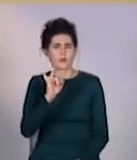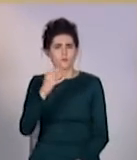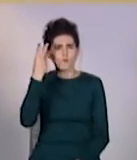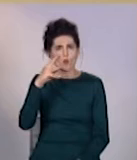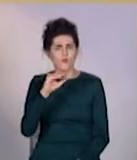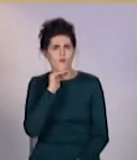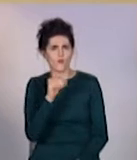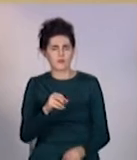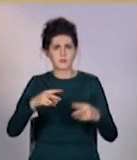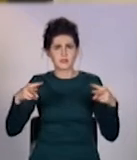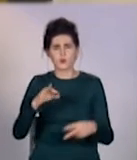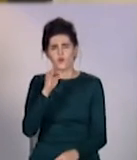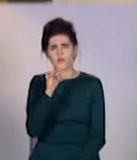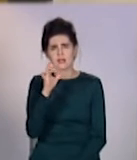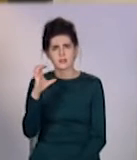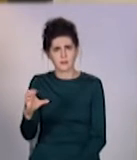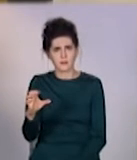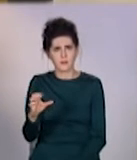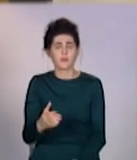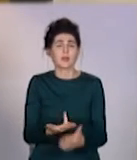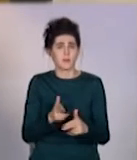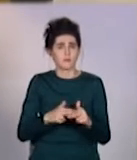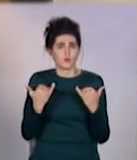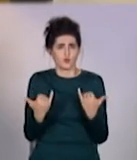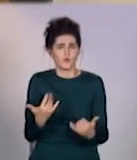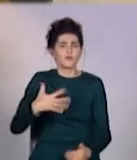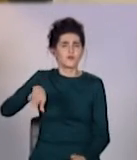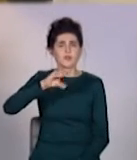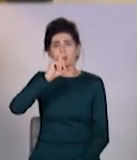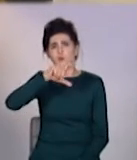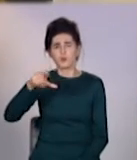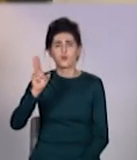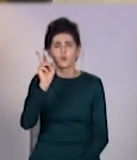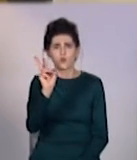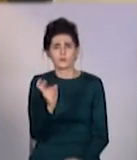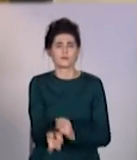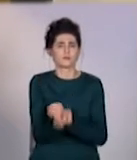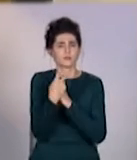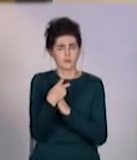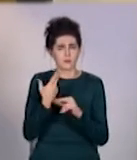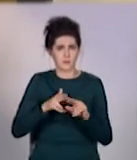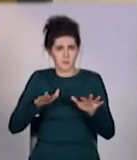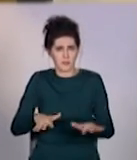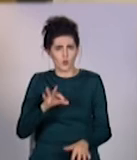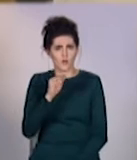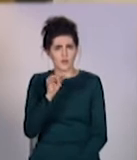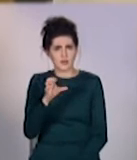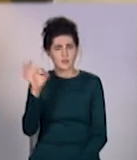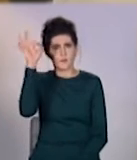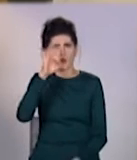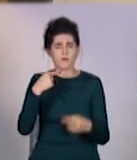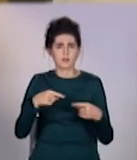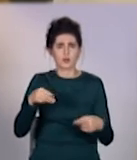сучасні енергоофіси. Відтепер наші клієнти можуть в енергоофісах придбати комплексні послуги та